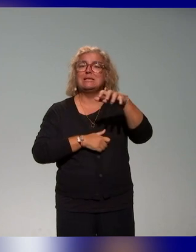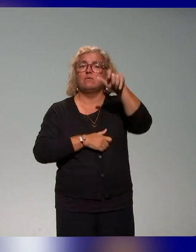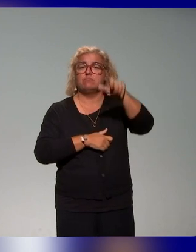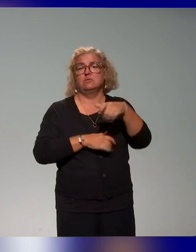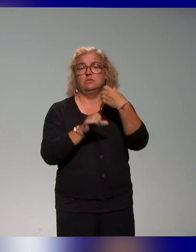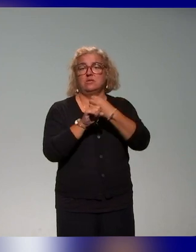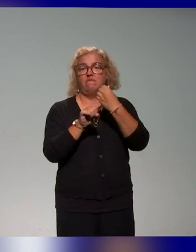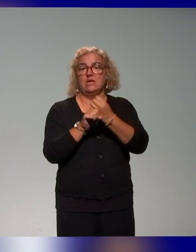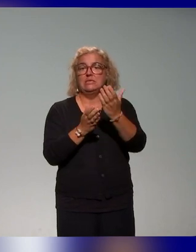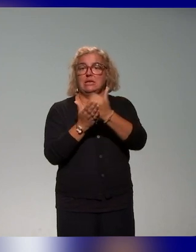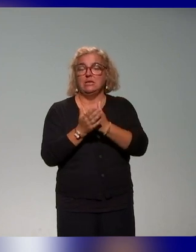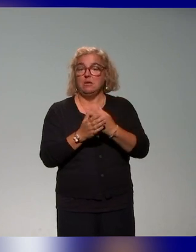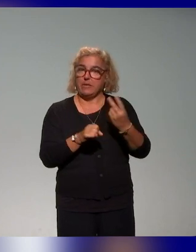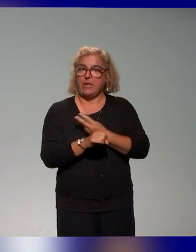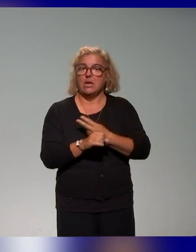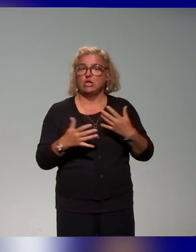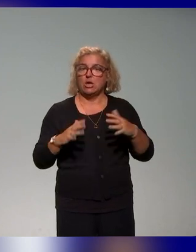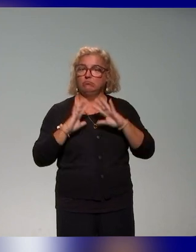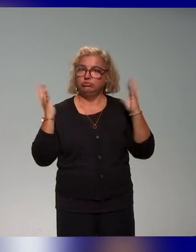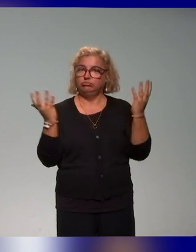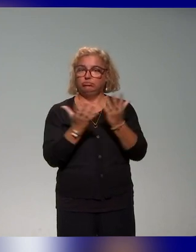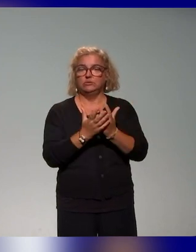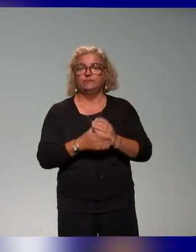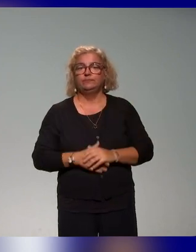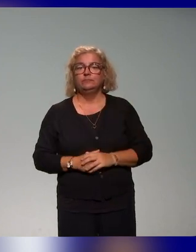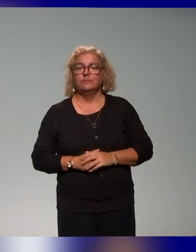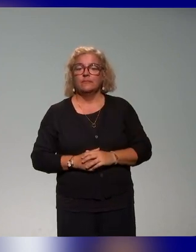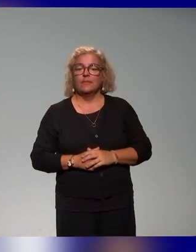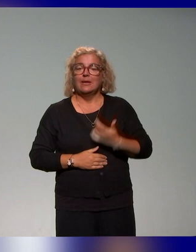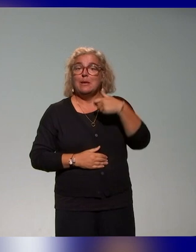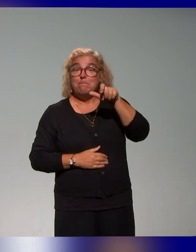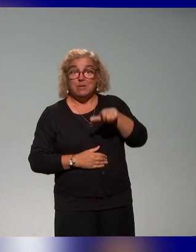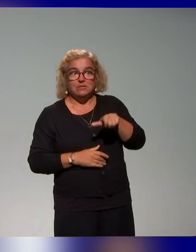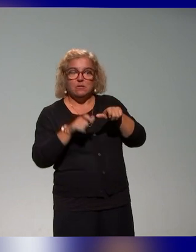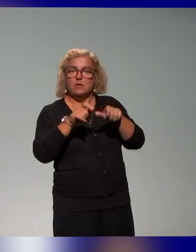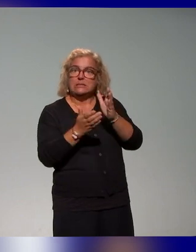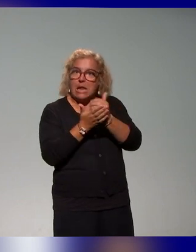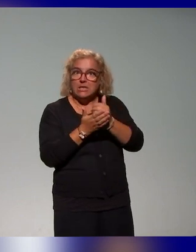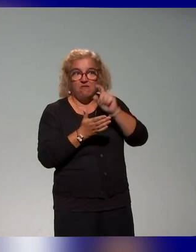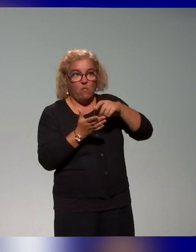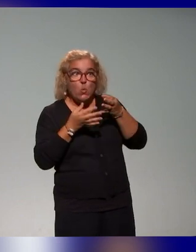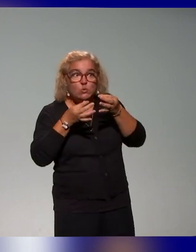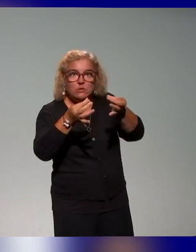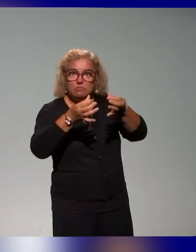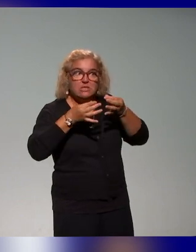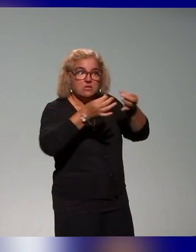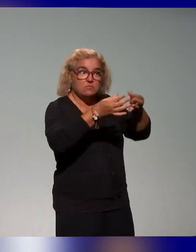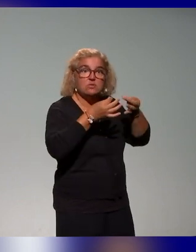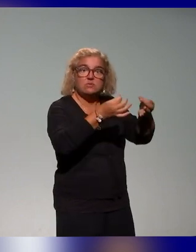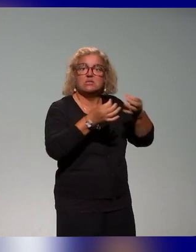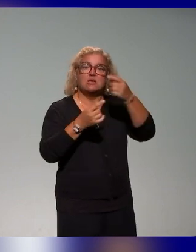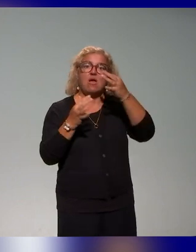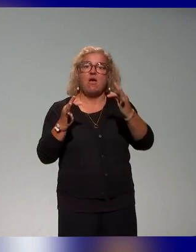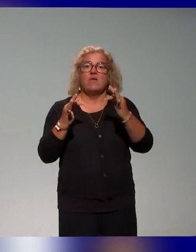Donc ça fait déjà pas mal de monde, notamment en termes de personnel à sensibiliser pour l'accessibilité numérique, notamment sur